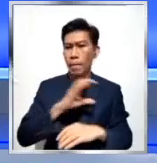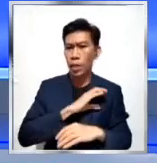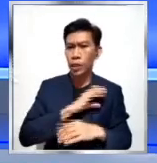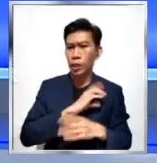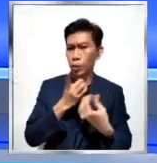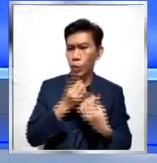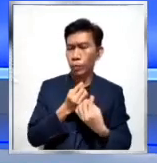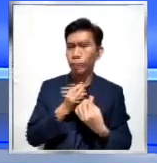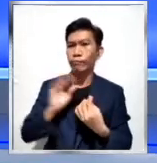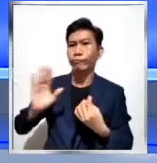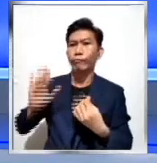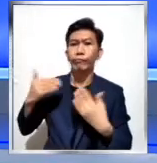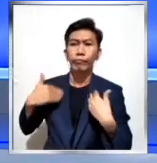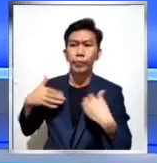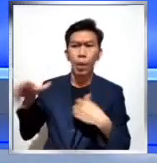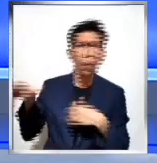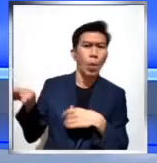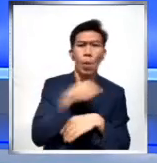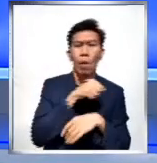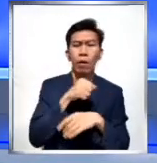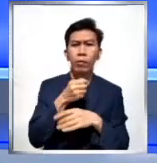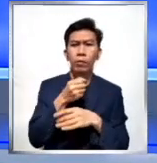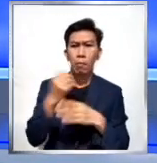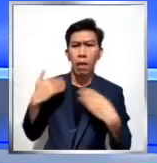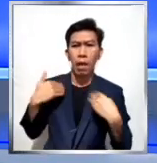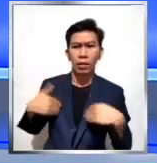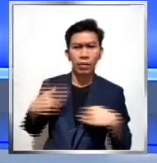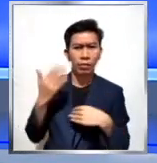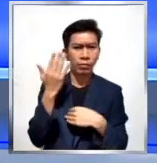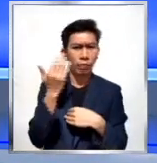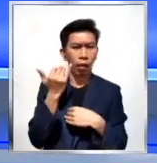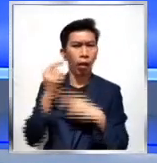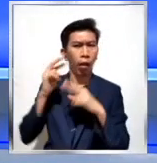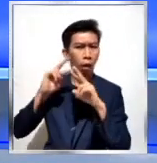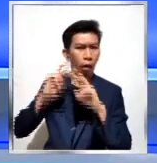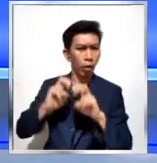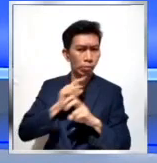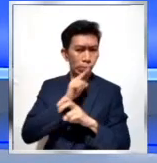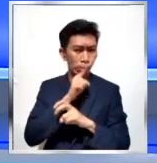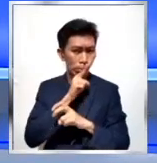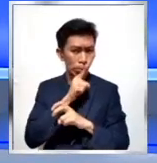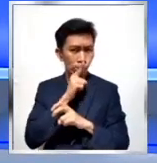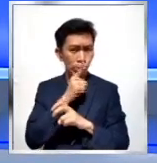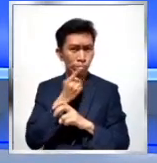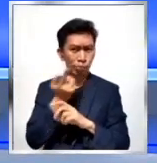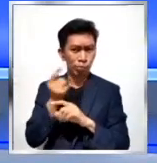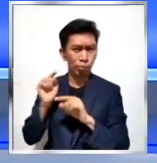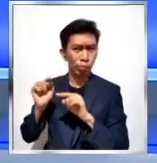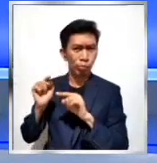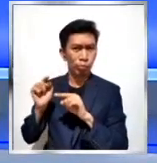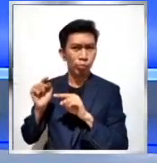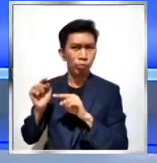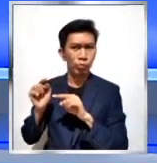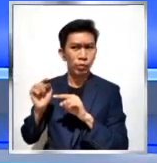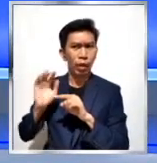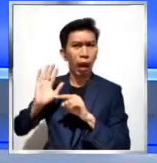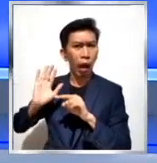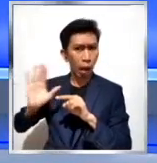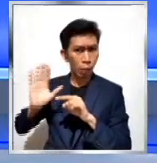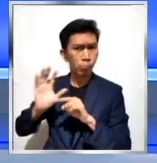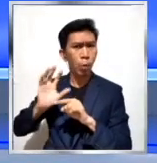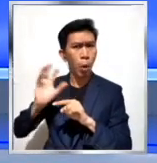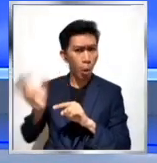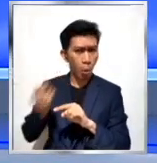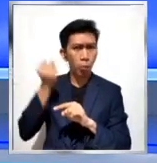sa Puninarya dahil iniimbestigahan pa nila kung totoong kay Ikangay Carandi ang bangkay na yan. Pero giit ng pamilya